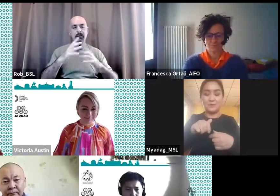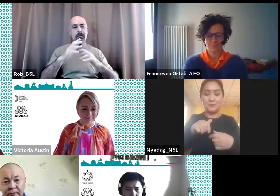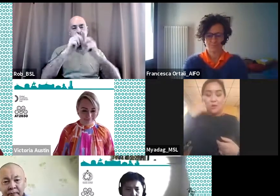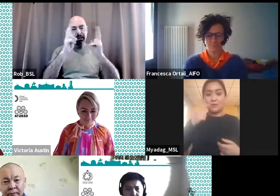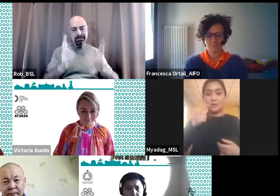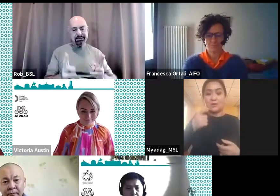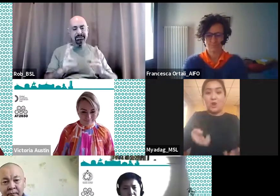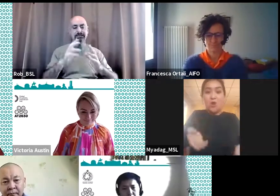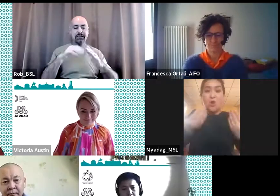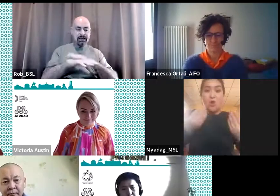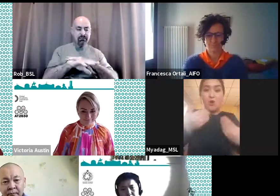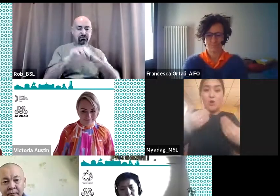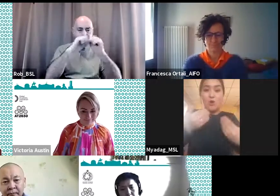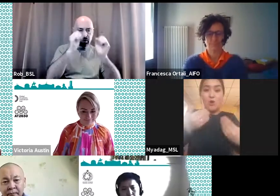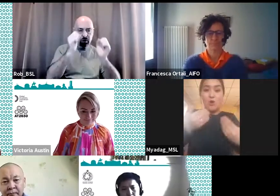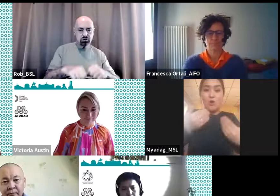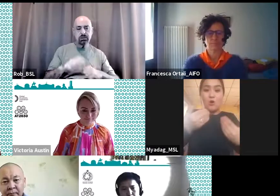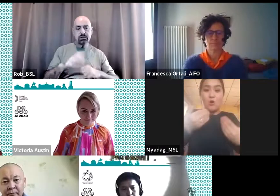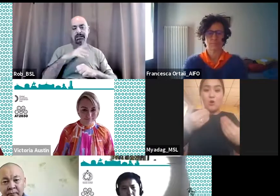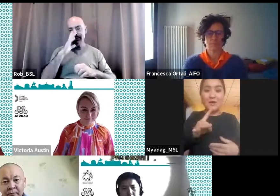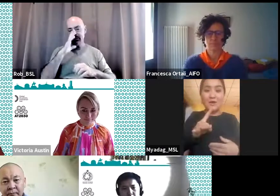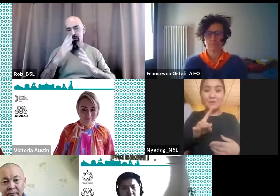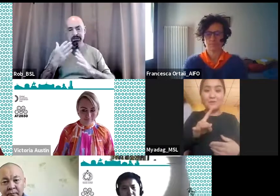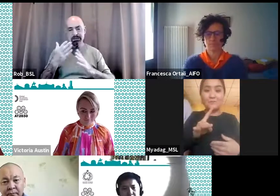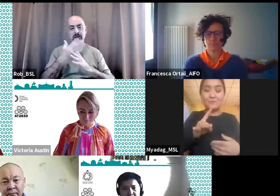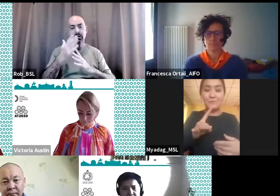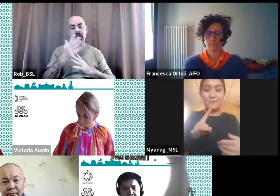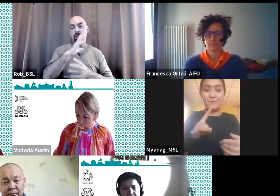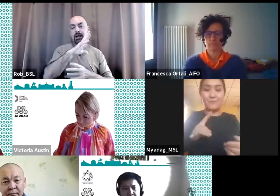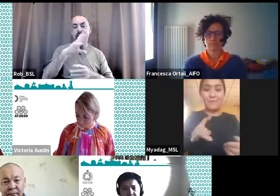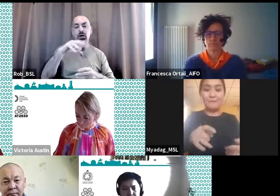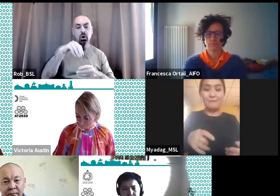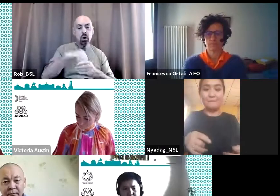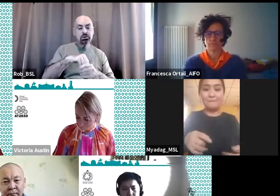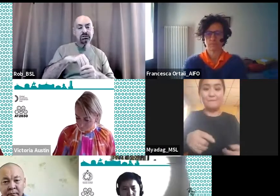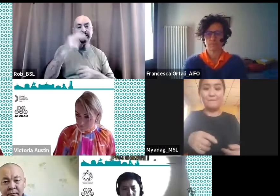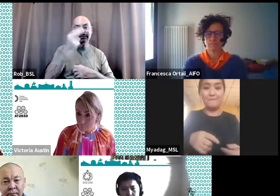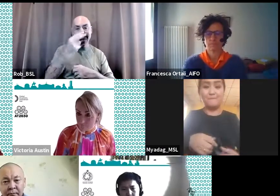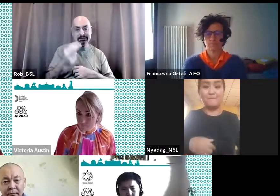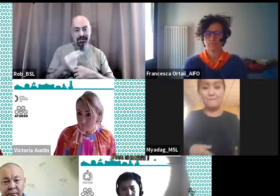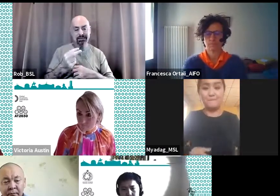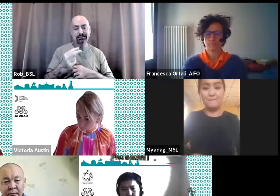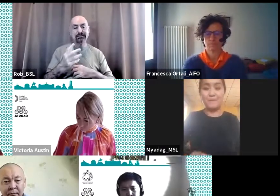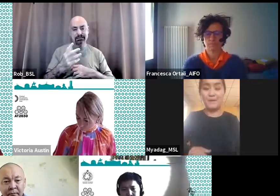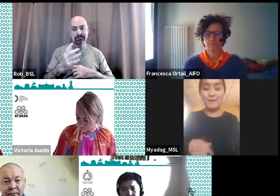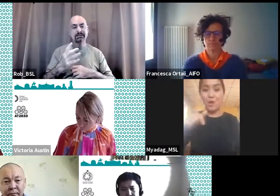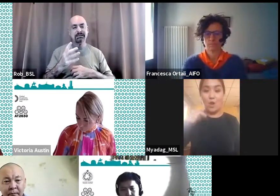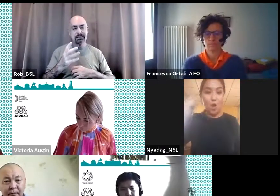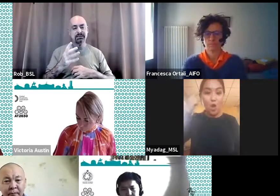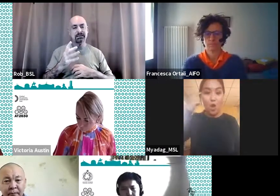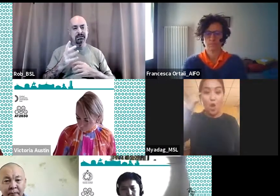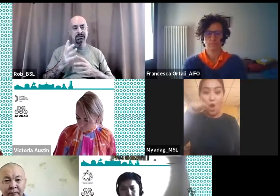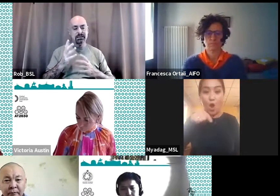өргөн одоо ойлголтын талын чиг хандлага юм шүү гэдгийг хүн болгон ойлгох хэрэгтэй байна.